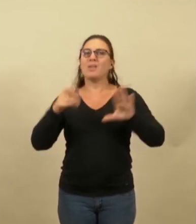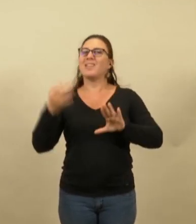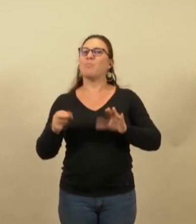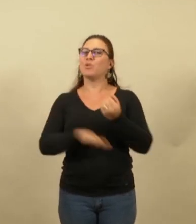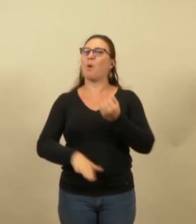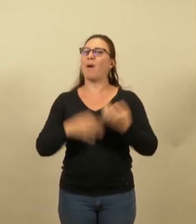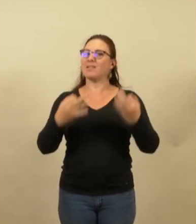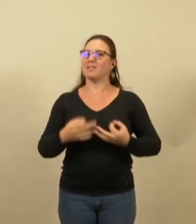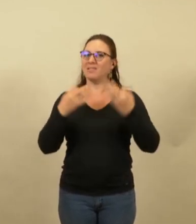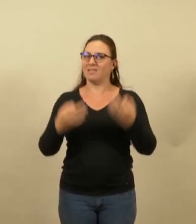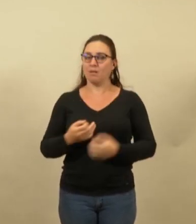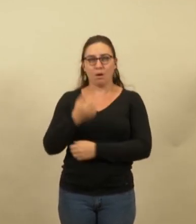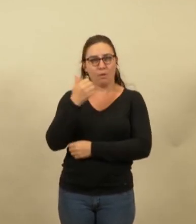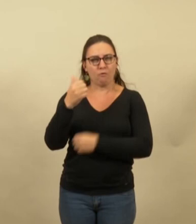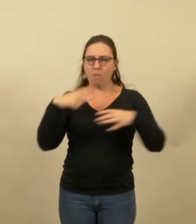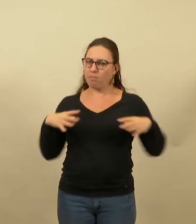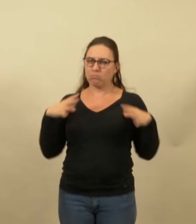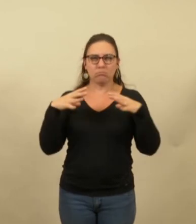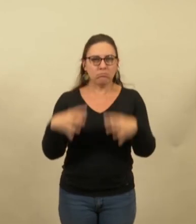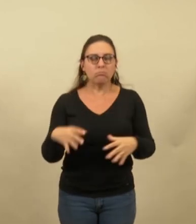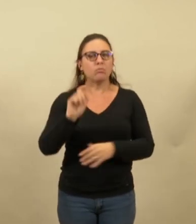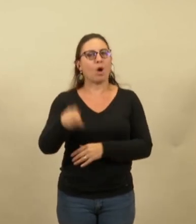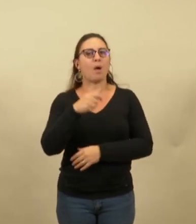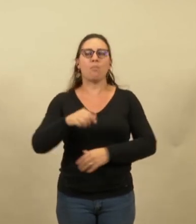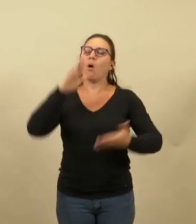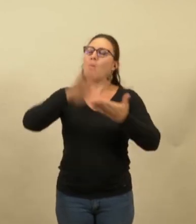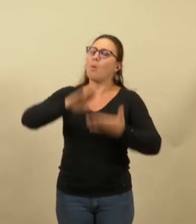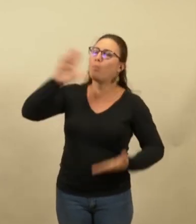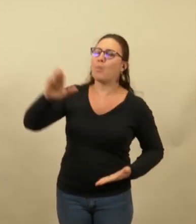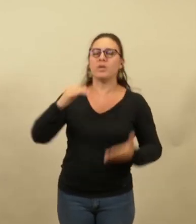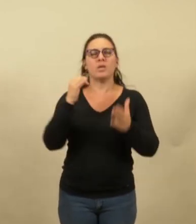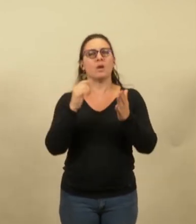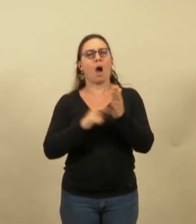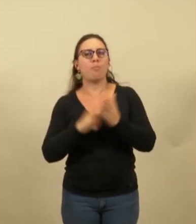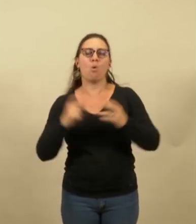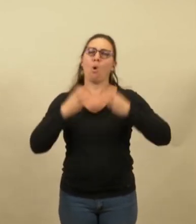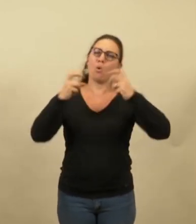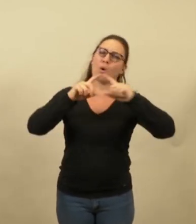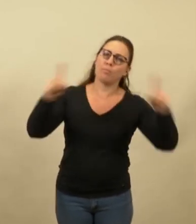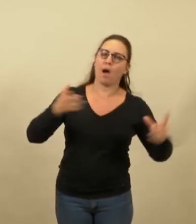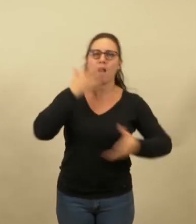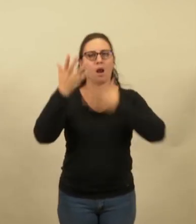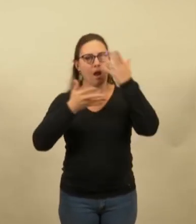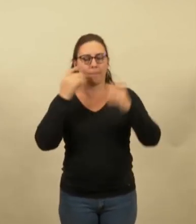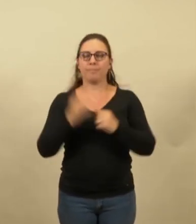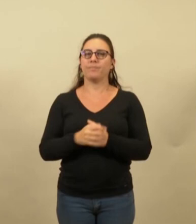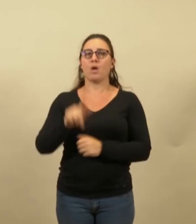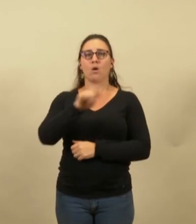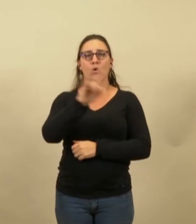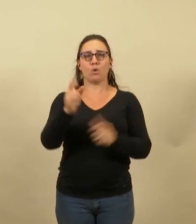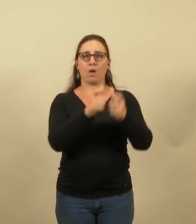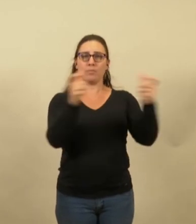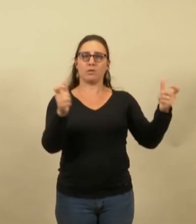alors que vous étiez donc engagé à ne pas augmenter les impôts vous avez décidé de vendre Grenoble habitat au